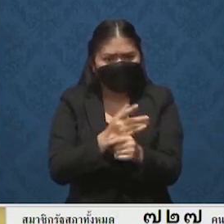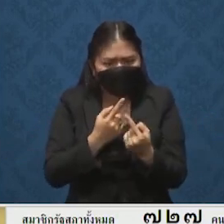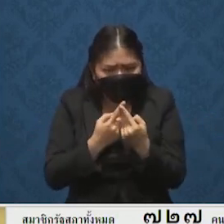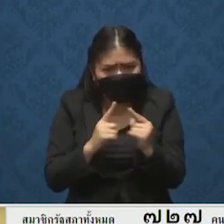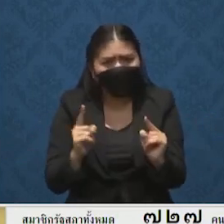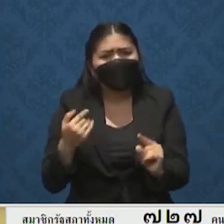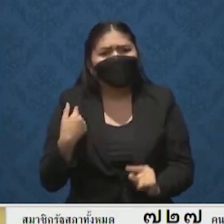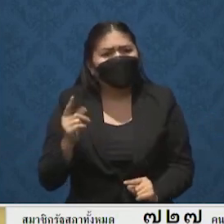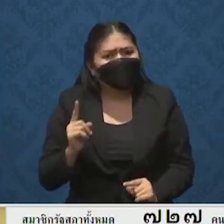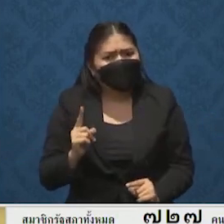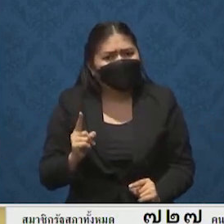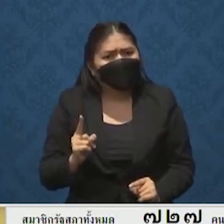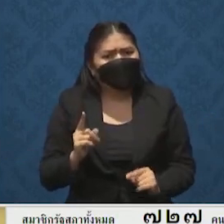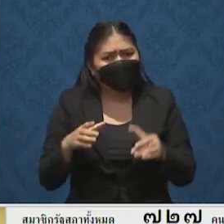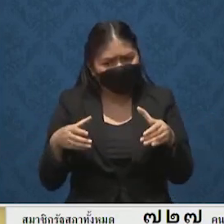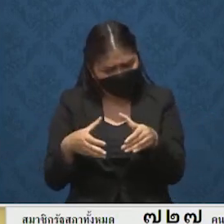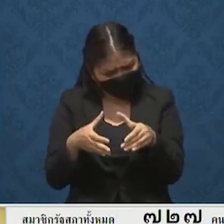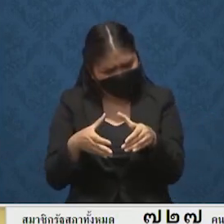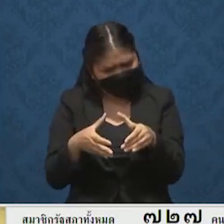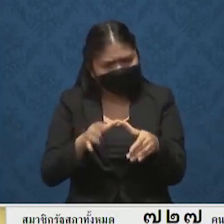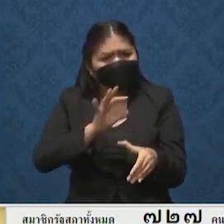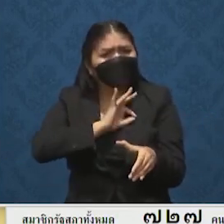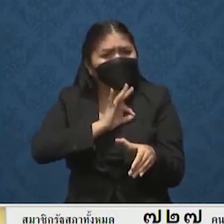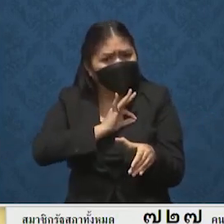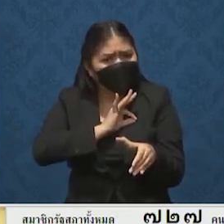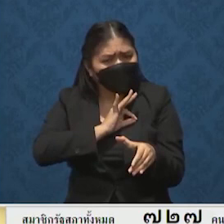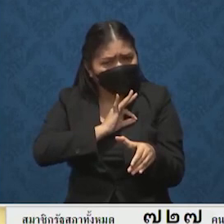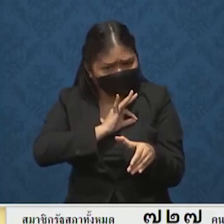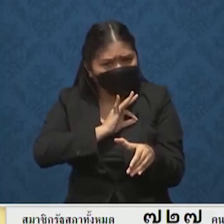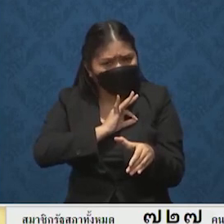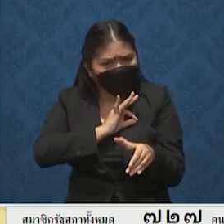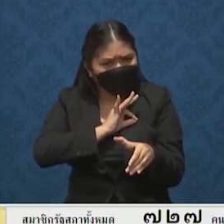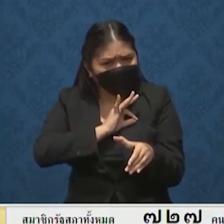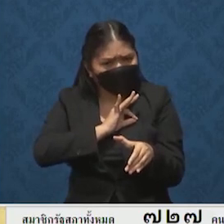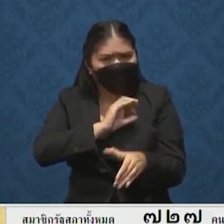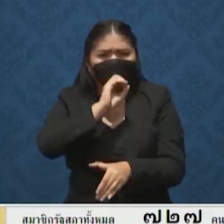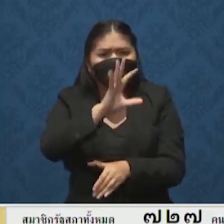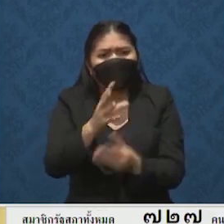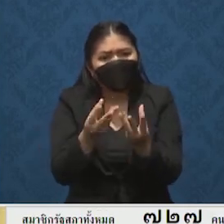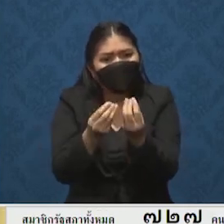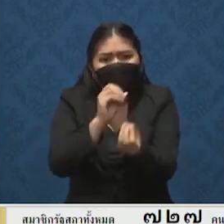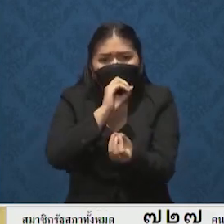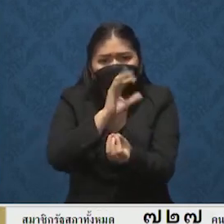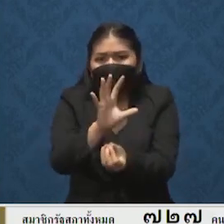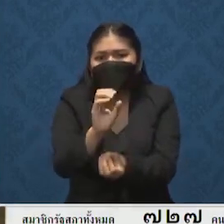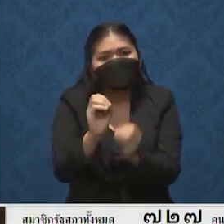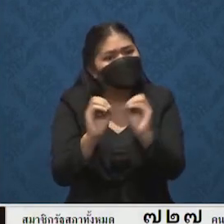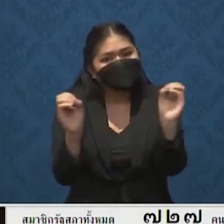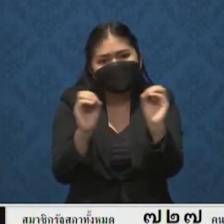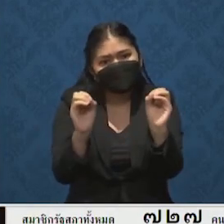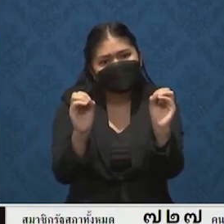ต่จำนวนสมาชิกในตอนลงมติไม่ได้ประกาศตัวเลขแต่ไม่ครบ